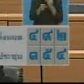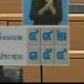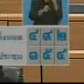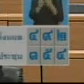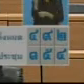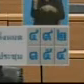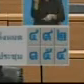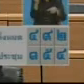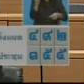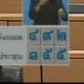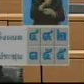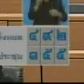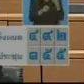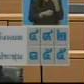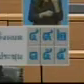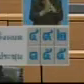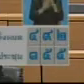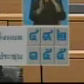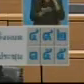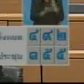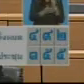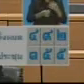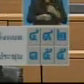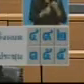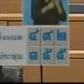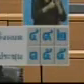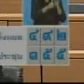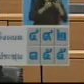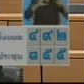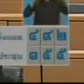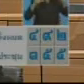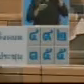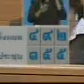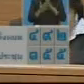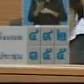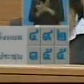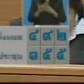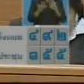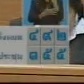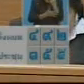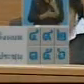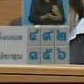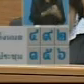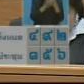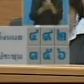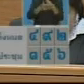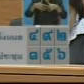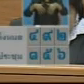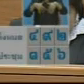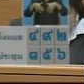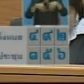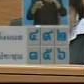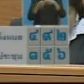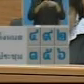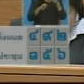านท่านประธานนะครับเสนอแนะไปทางรัฐบาลให้มีมาตรการ2มาตรการช่วยเหลือเยียวยาชาวบ้านที่รับผลกระ